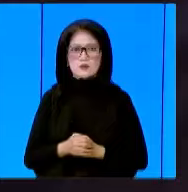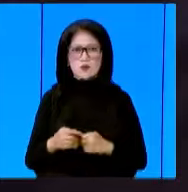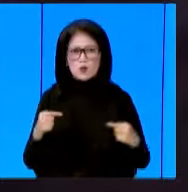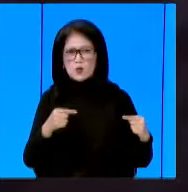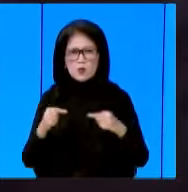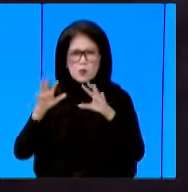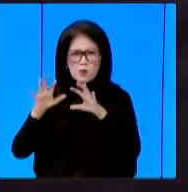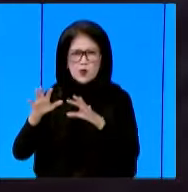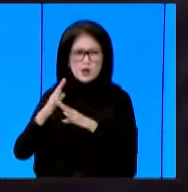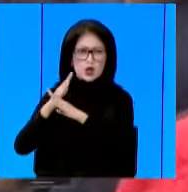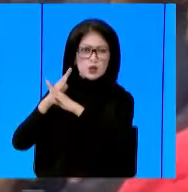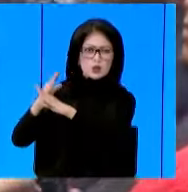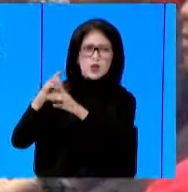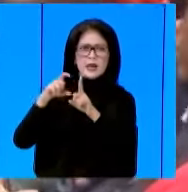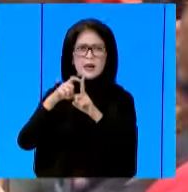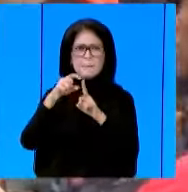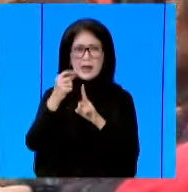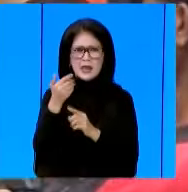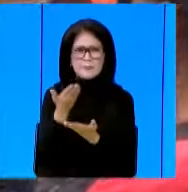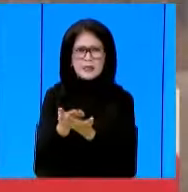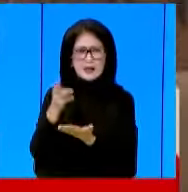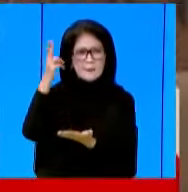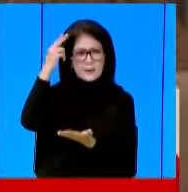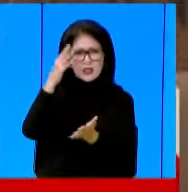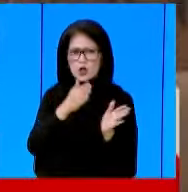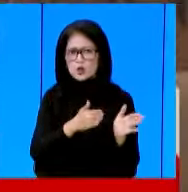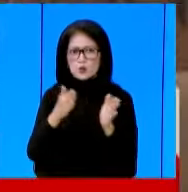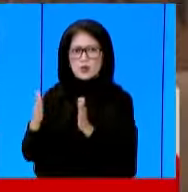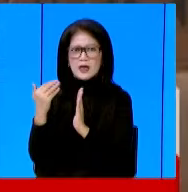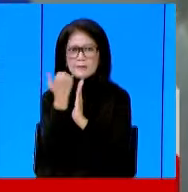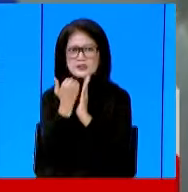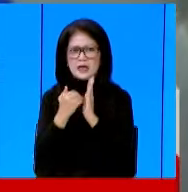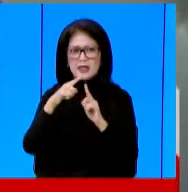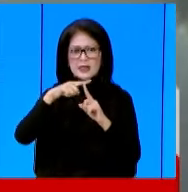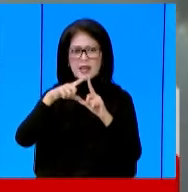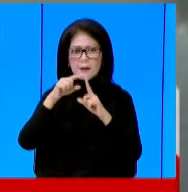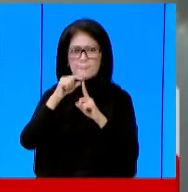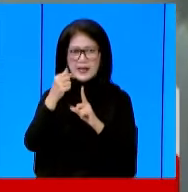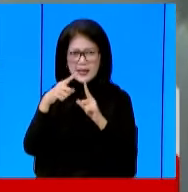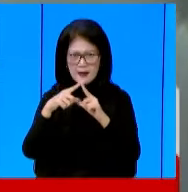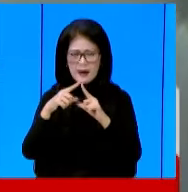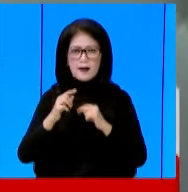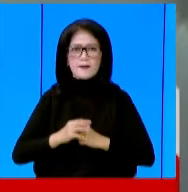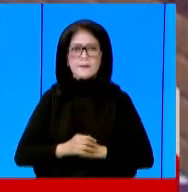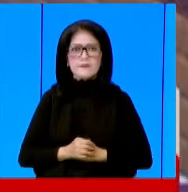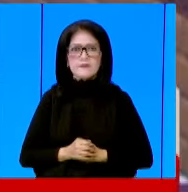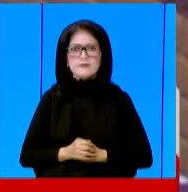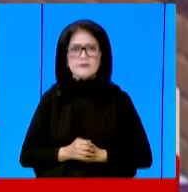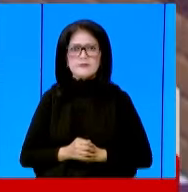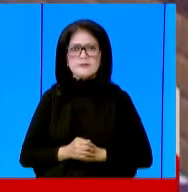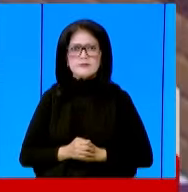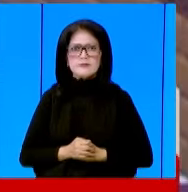Menuai banyak penolakan, DPR RI minta pemerintah menunda pelaksanaan kebijakan tabungan perumahan rakyat TAPERA.